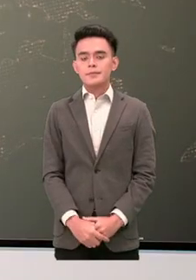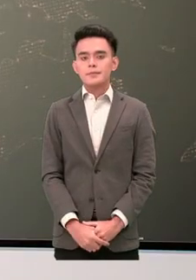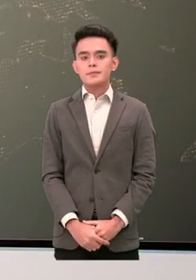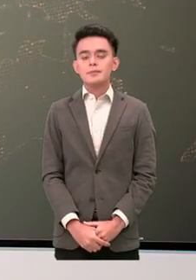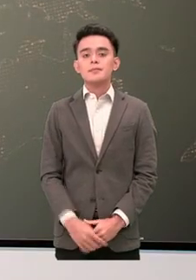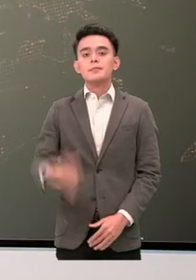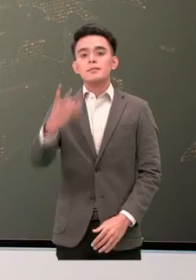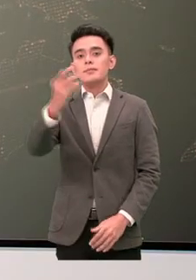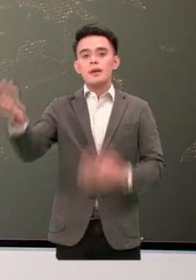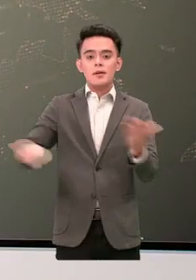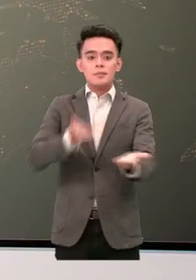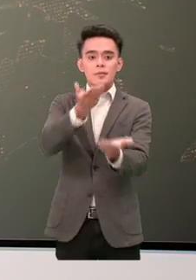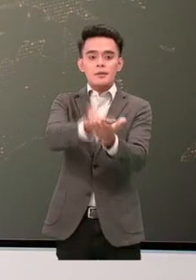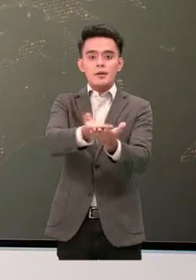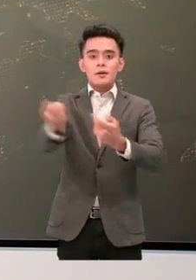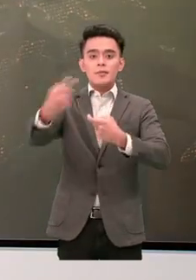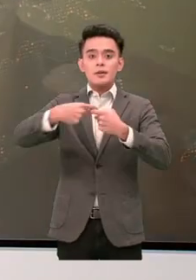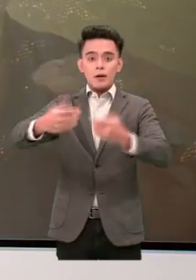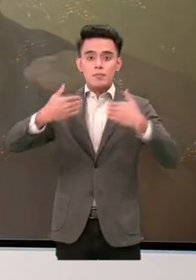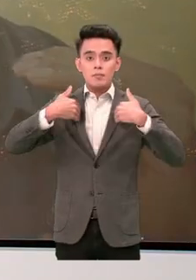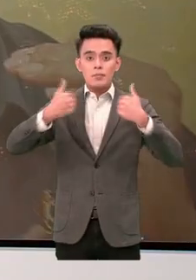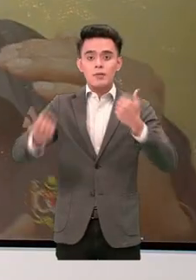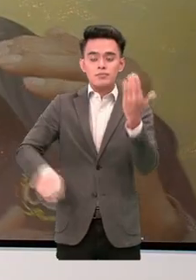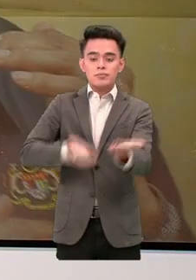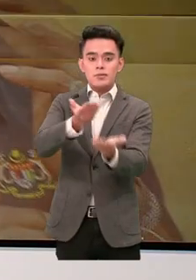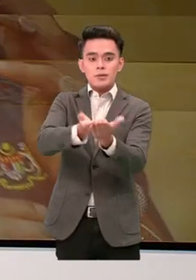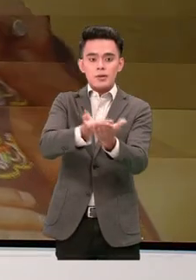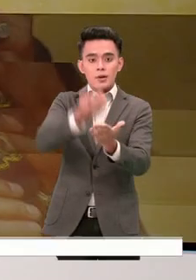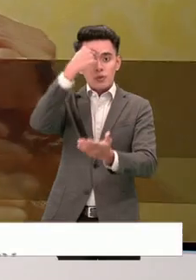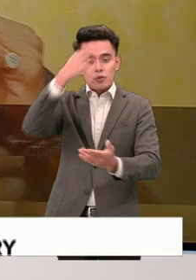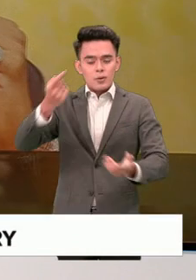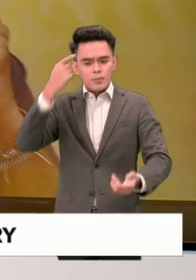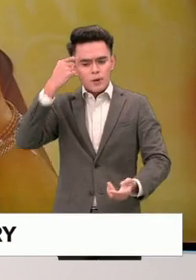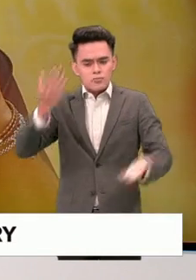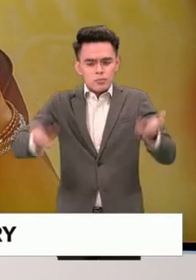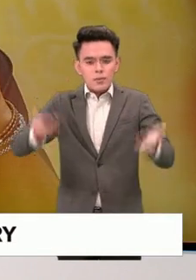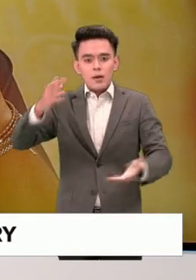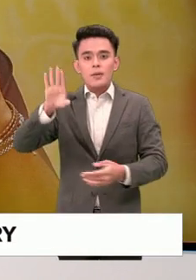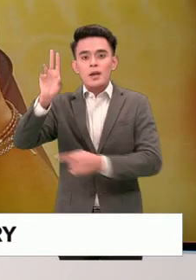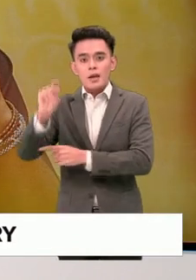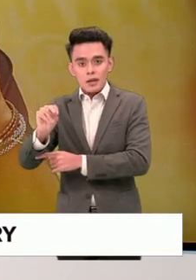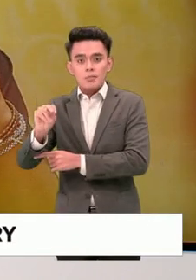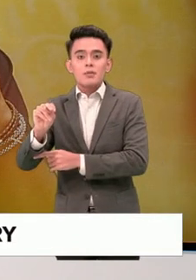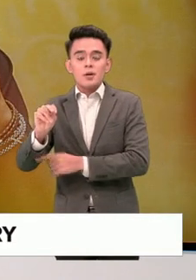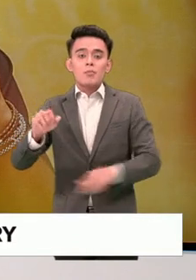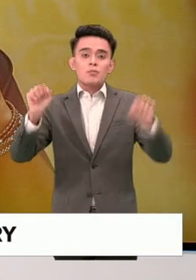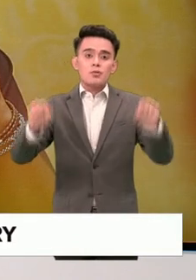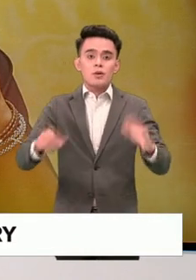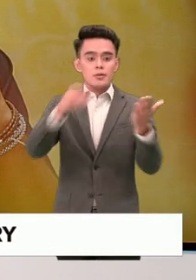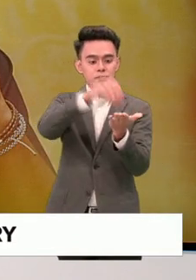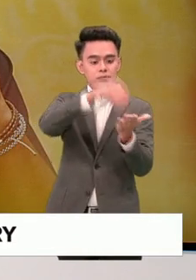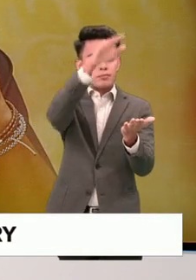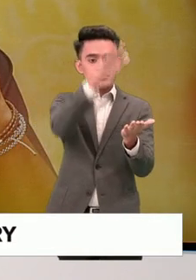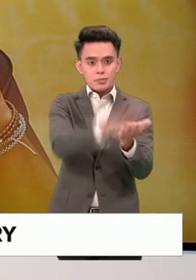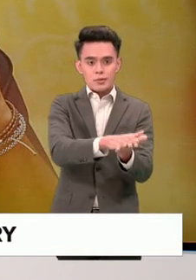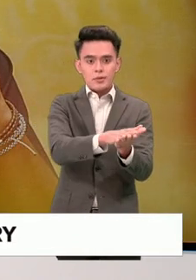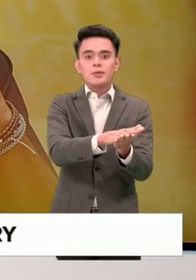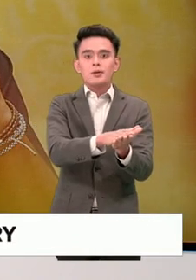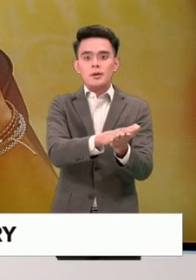beberapa cadangan berkaitan dengan kesehatan akan disiarkan untuk pertimbangan barisan nasional BN agar Ia dimasukkan dalam